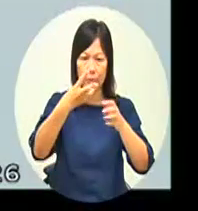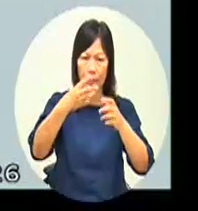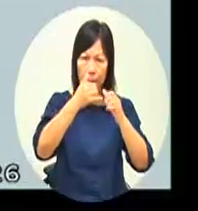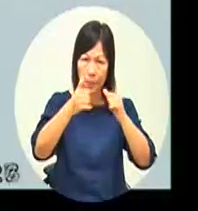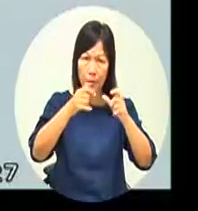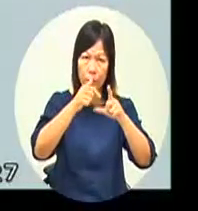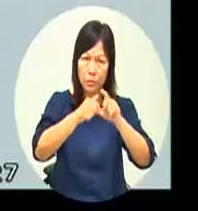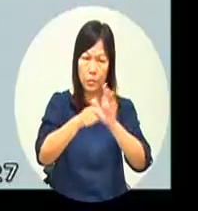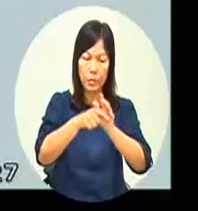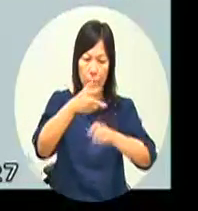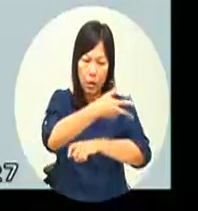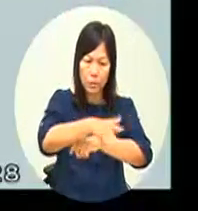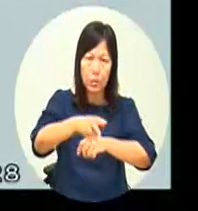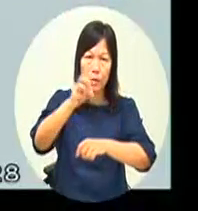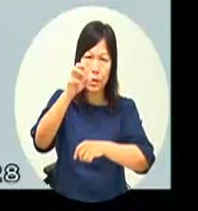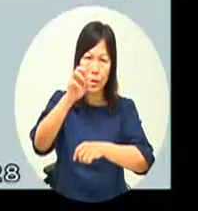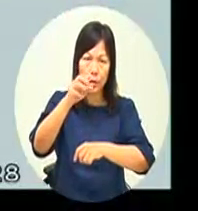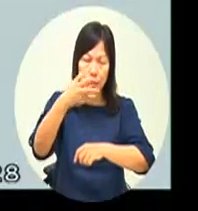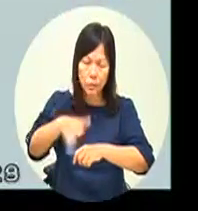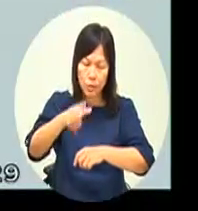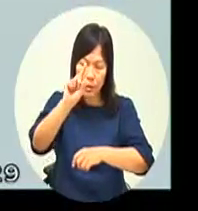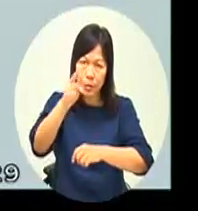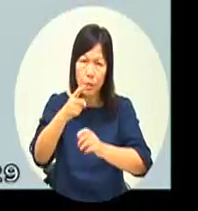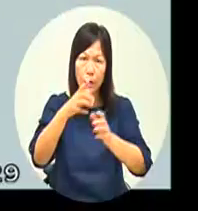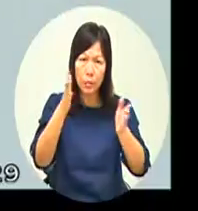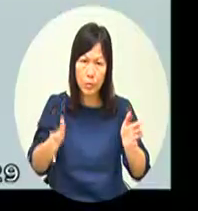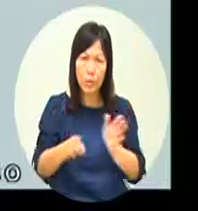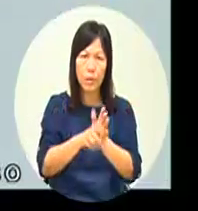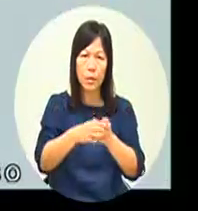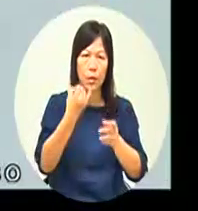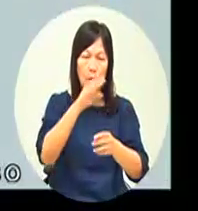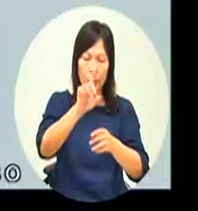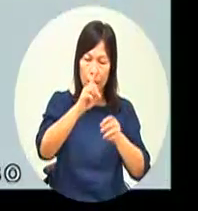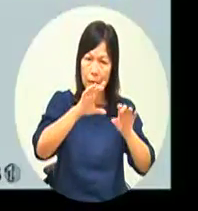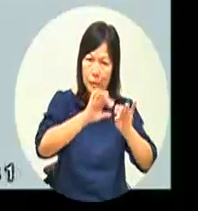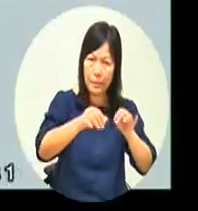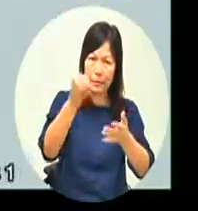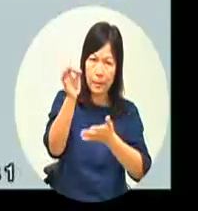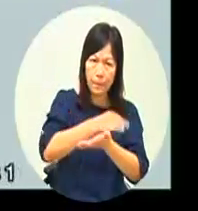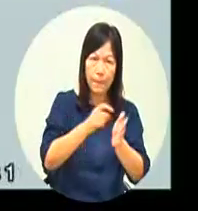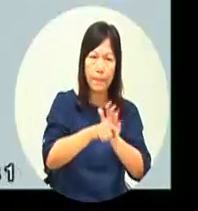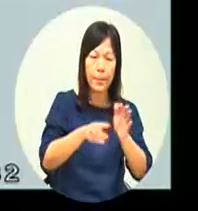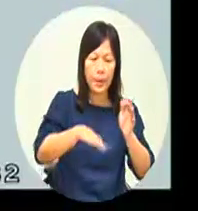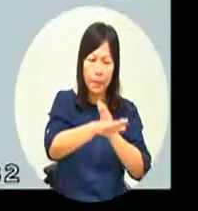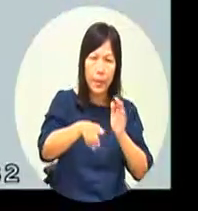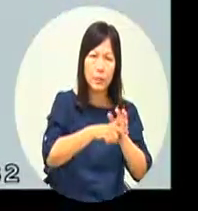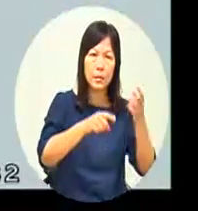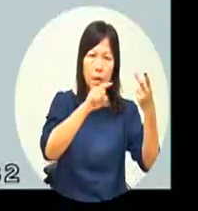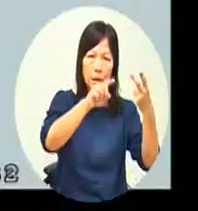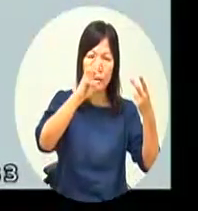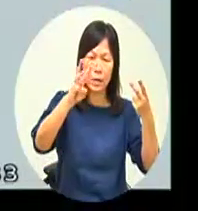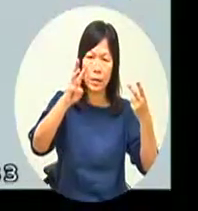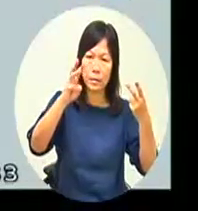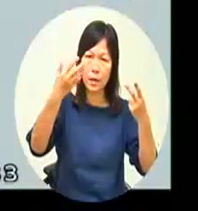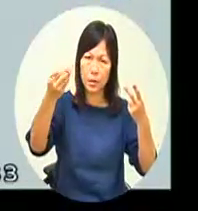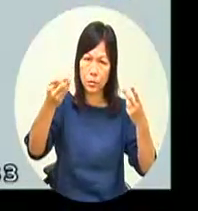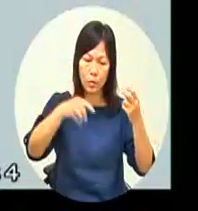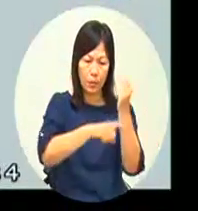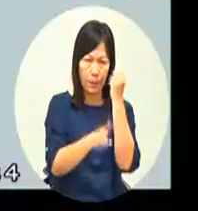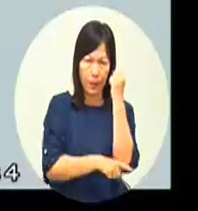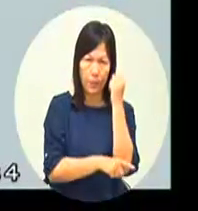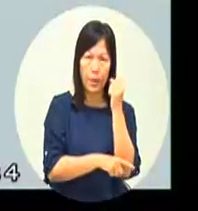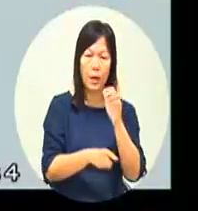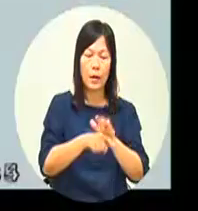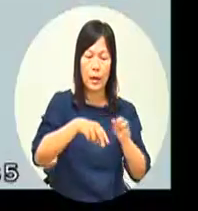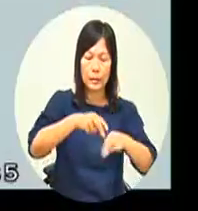水源段931-33D号一比四有机林地让售案，面积为2.39平方公尺，业